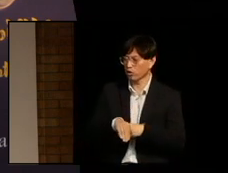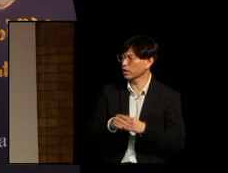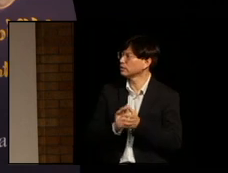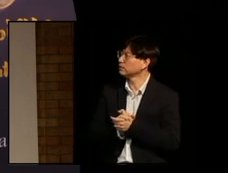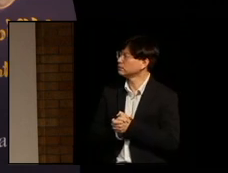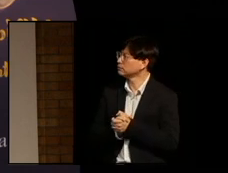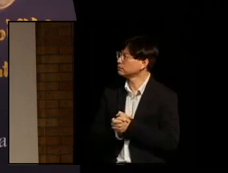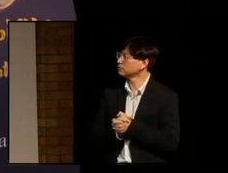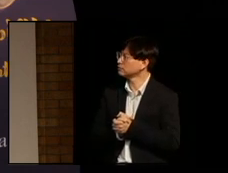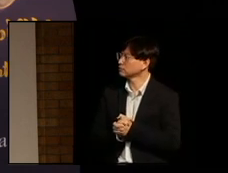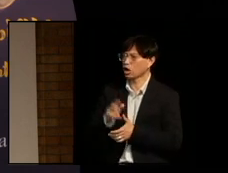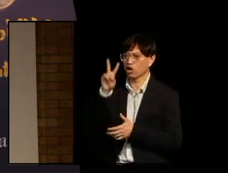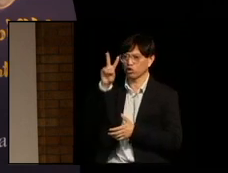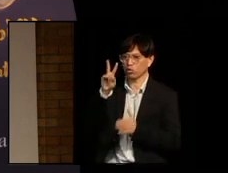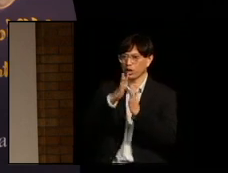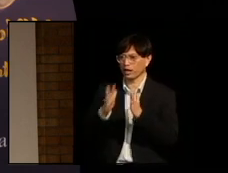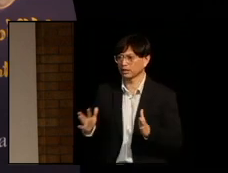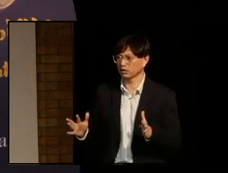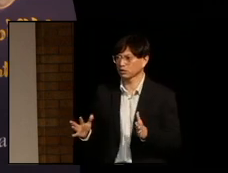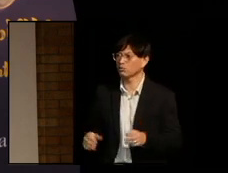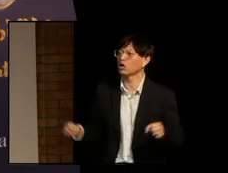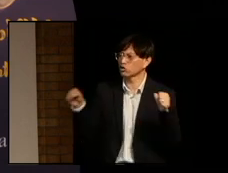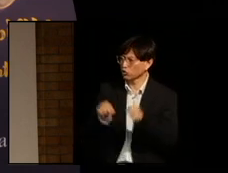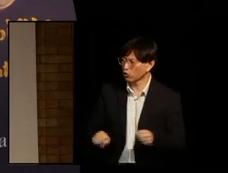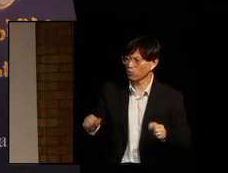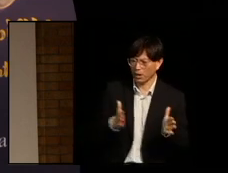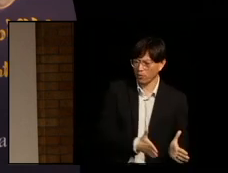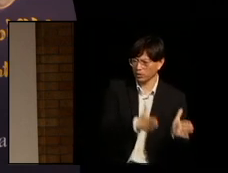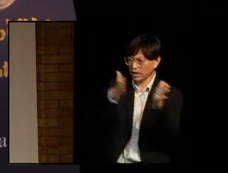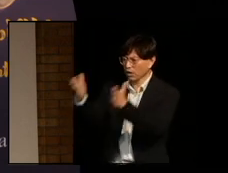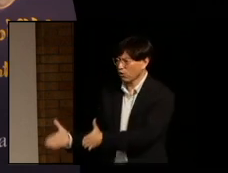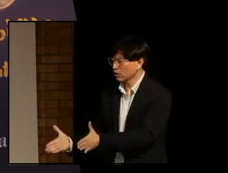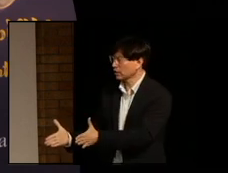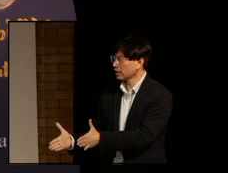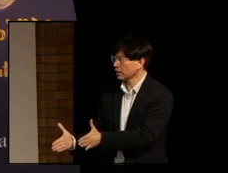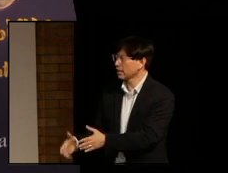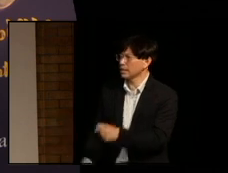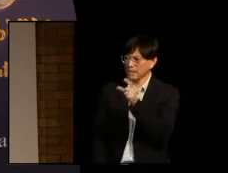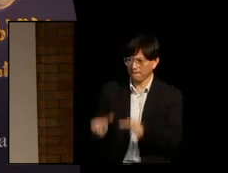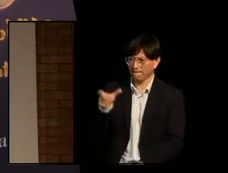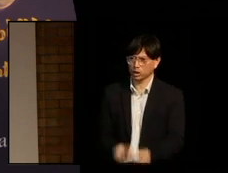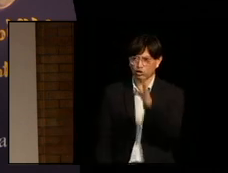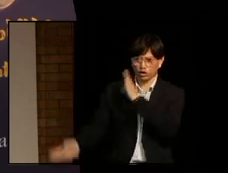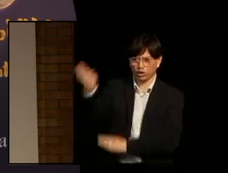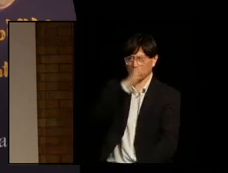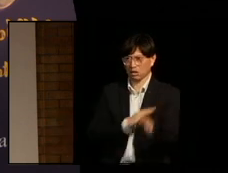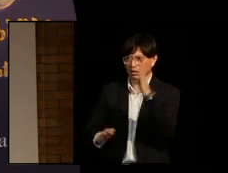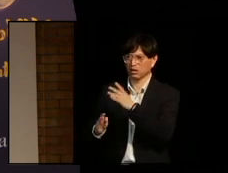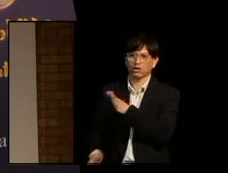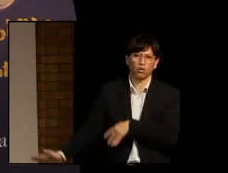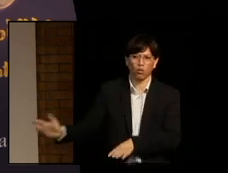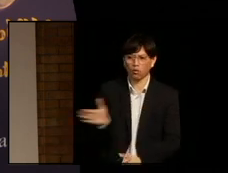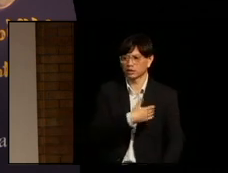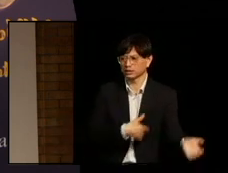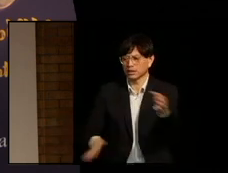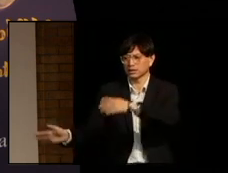ci siamo due catechiste e ci occupiamo proprio di accogliere le persone con disabilità qualsiasi Cioè